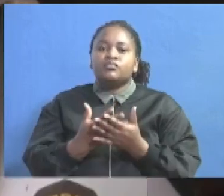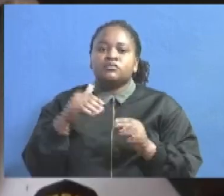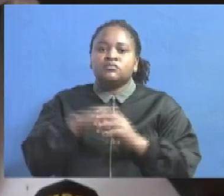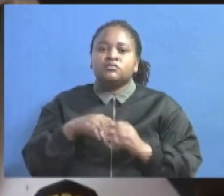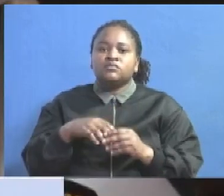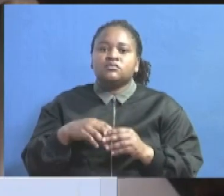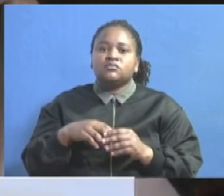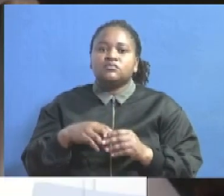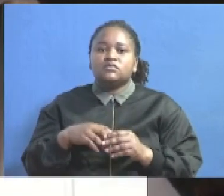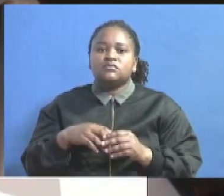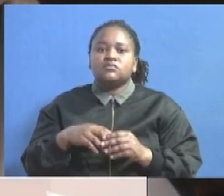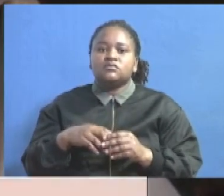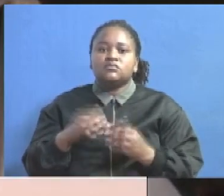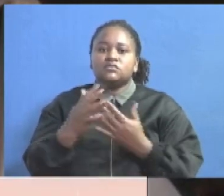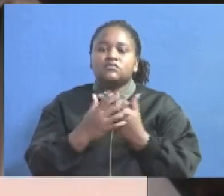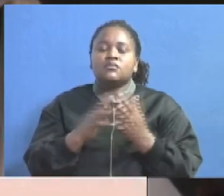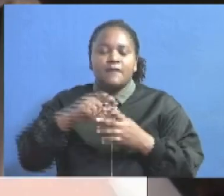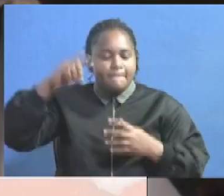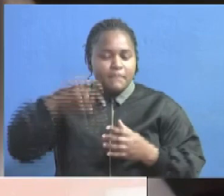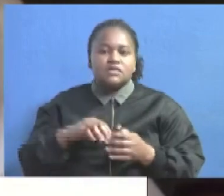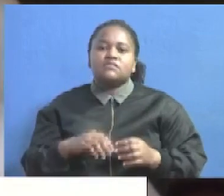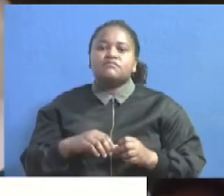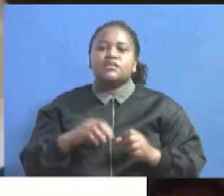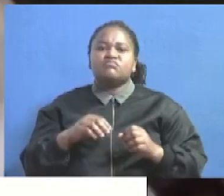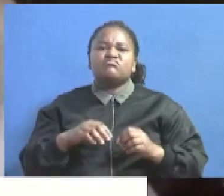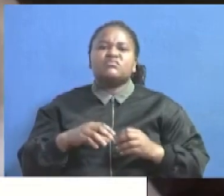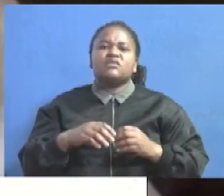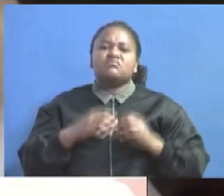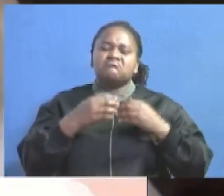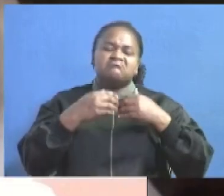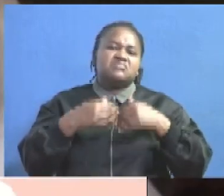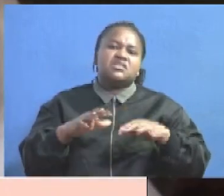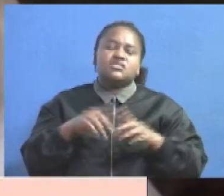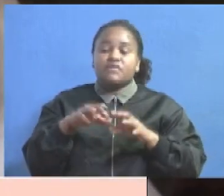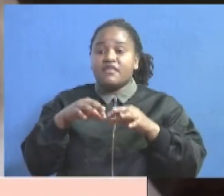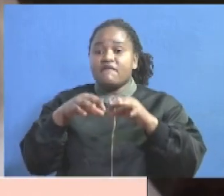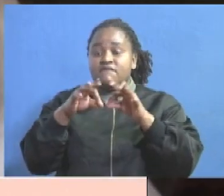is in the cells because of the maandamano, they must be released forthwith so they can join their families.